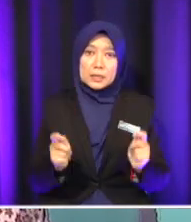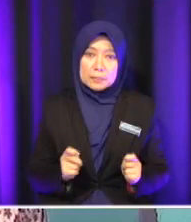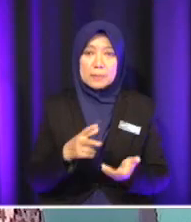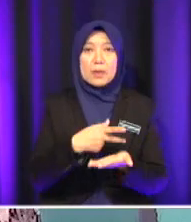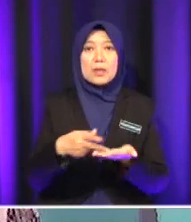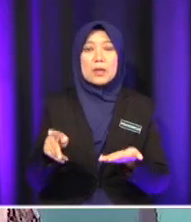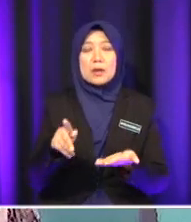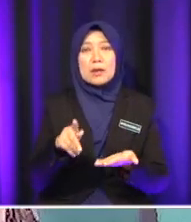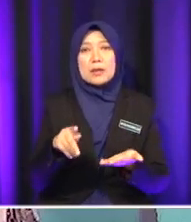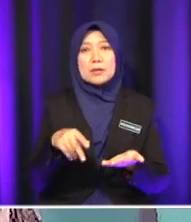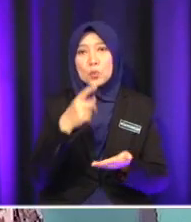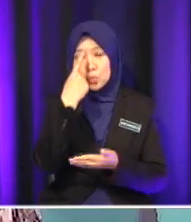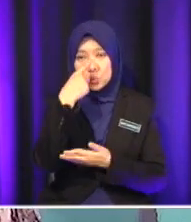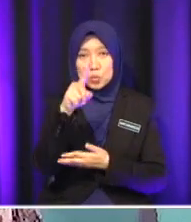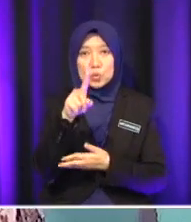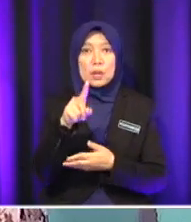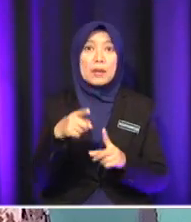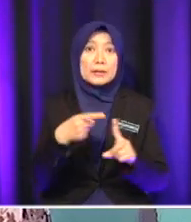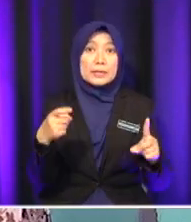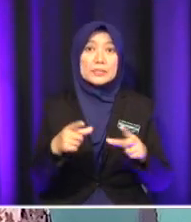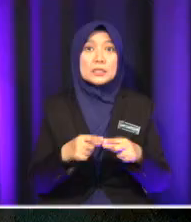daripada Syarikat jepun